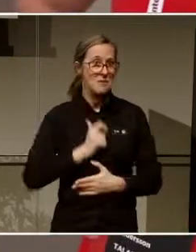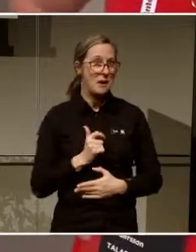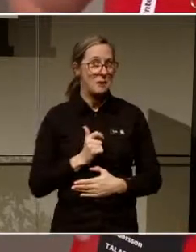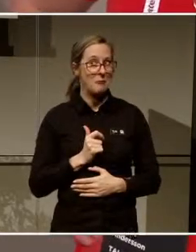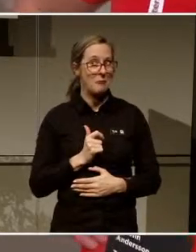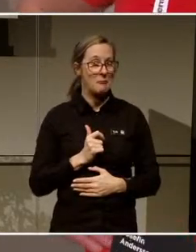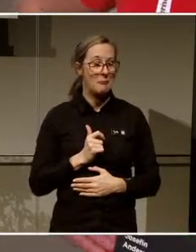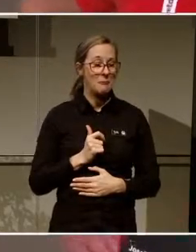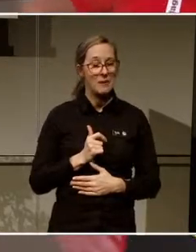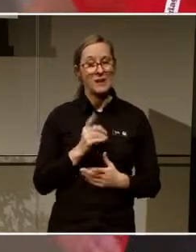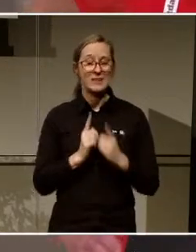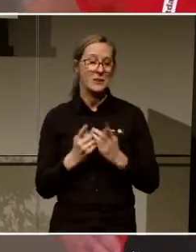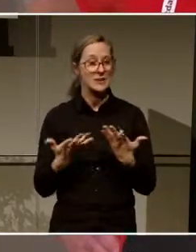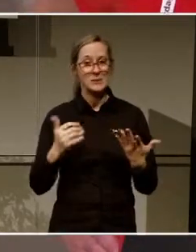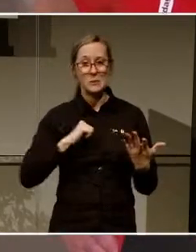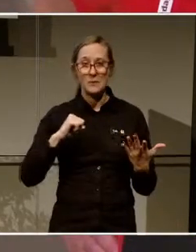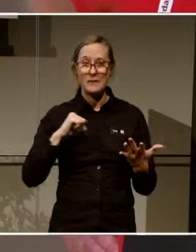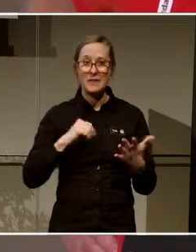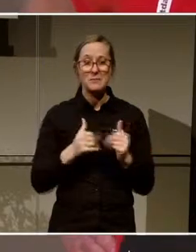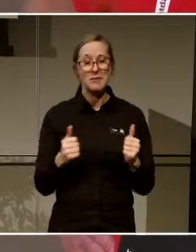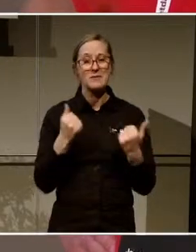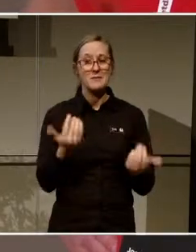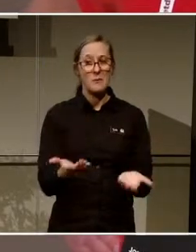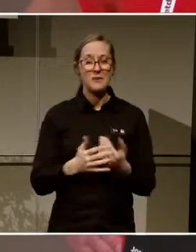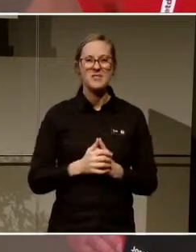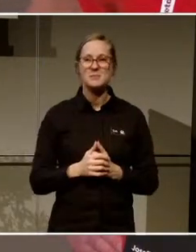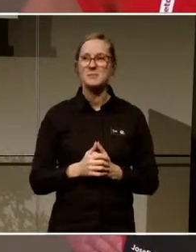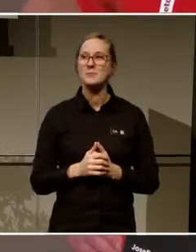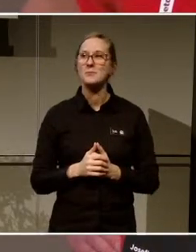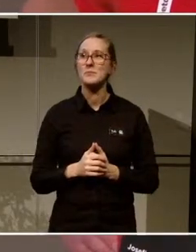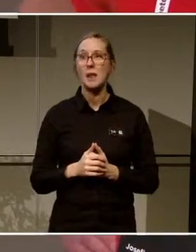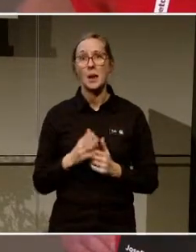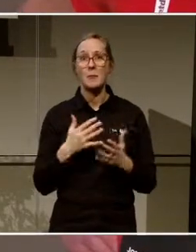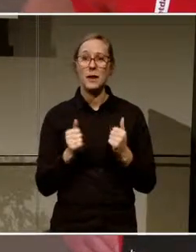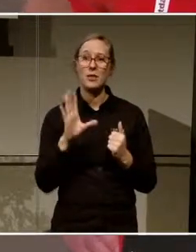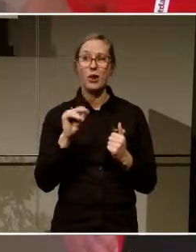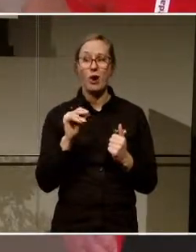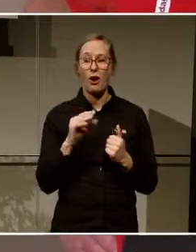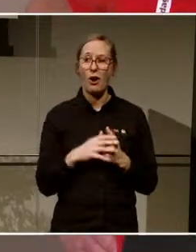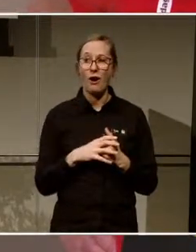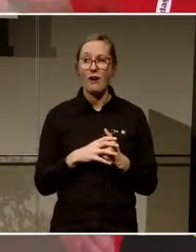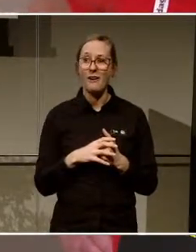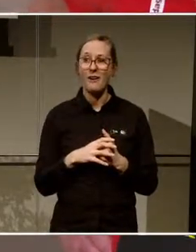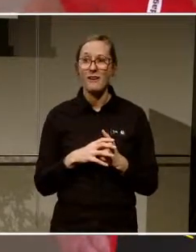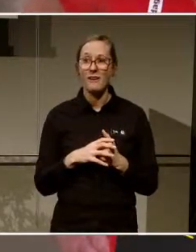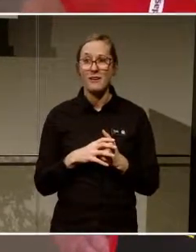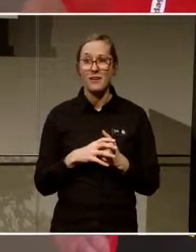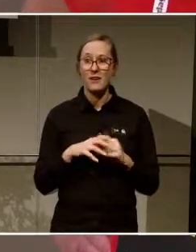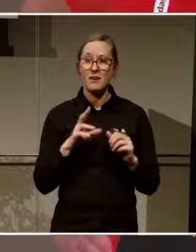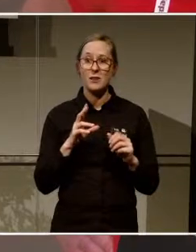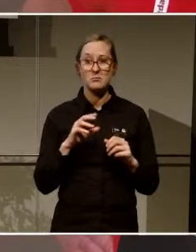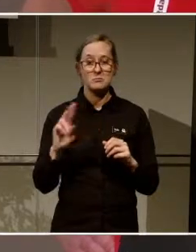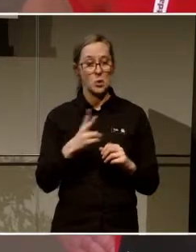Det är inte så roligt kontor som jag. Men, nej, men alltså just liksom sondera det här bygg, men